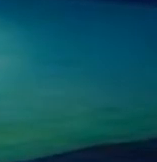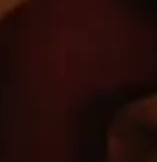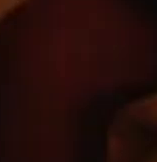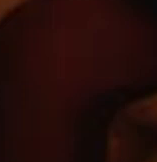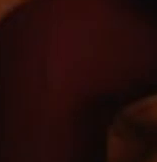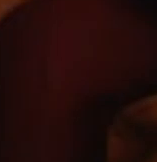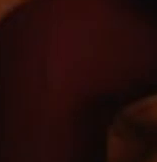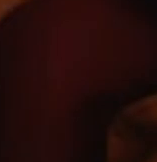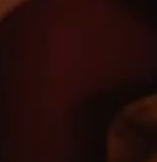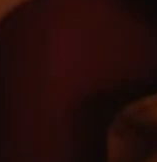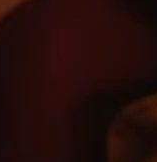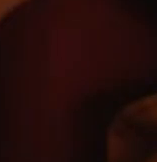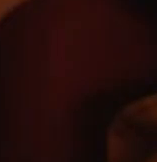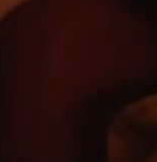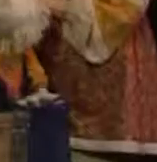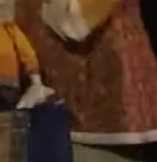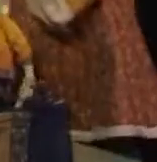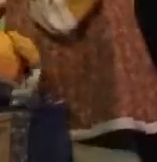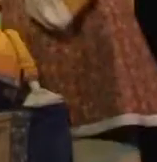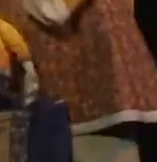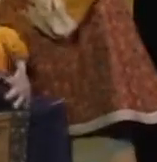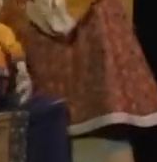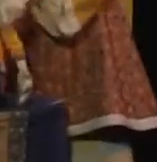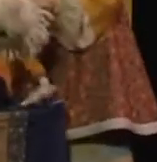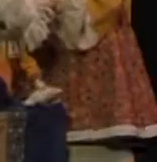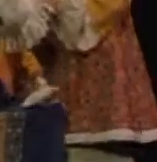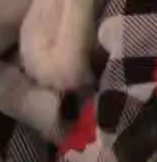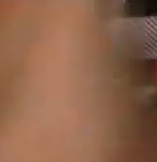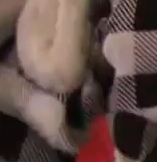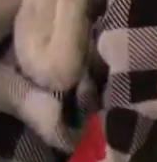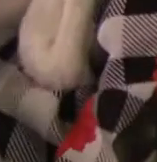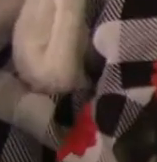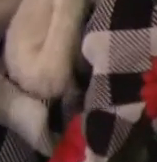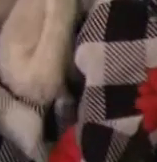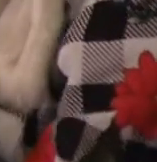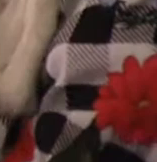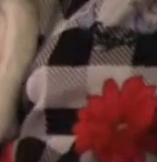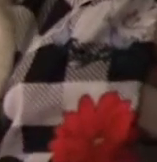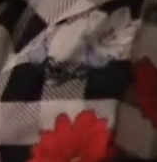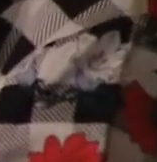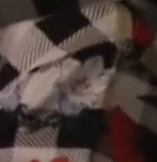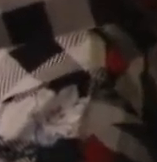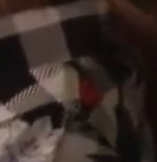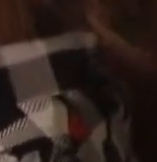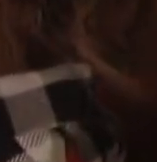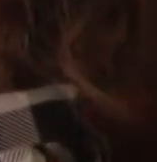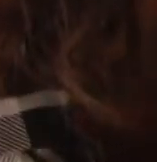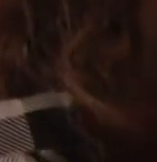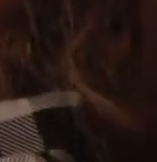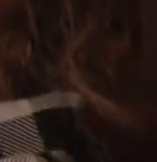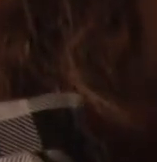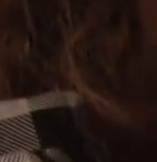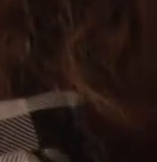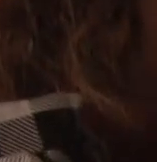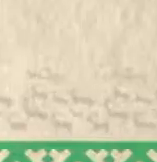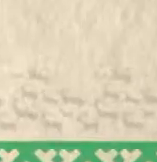рассмеши, барабашка, барабашка, детям сказку расскажи, барабашка, барабашка, ты